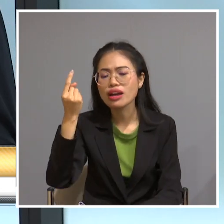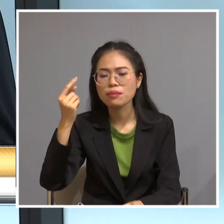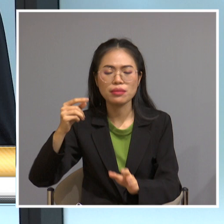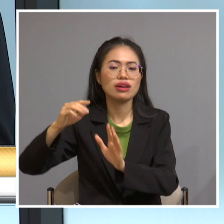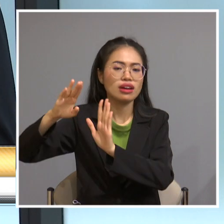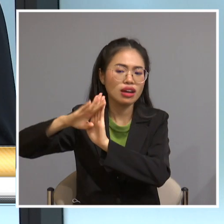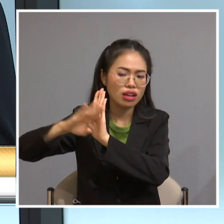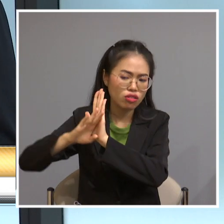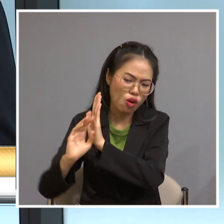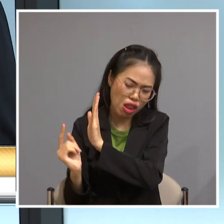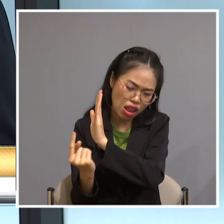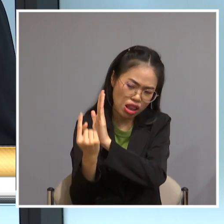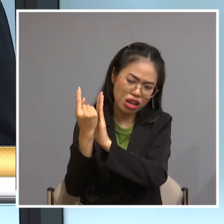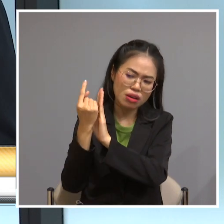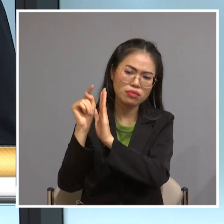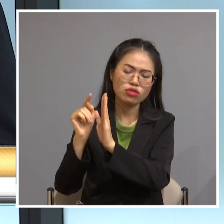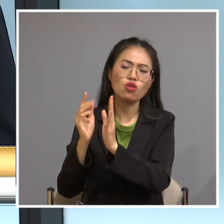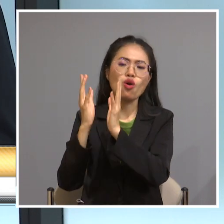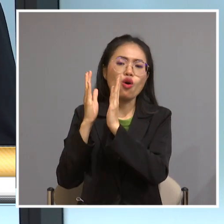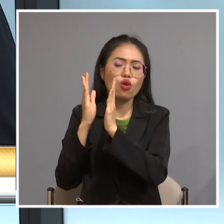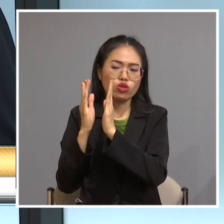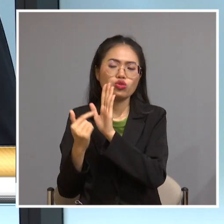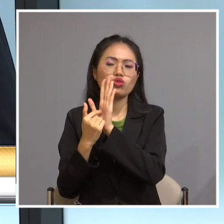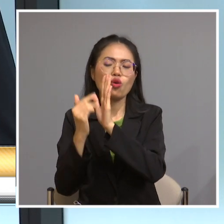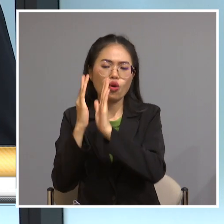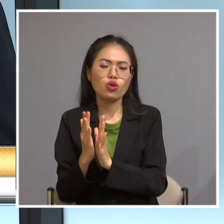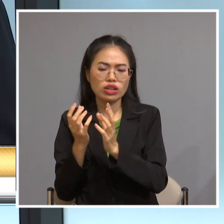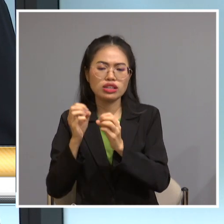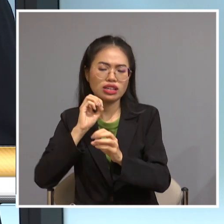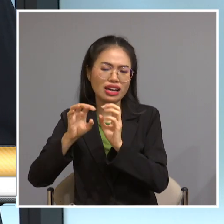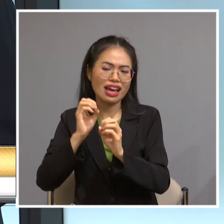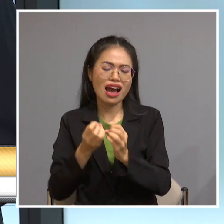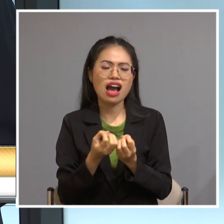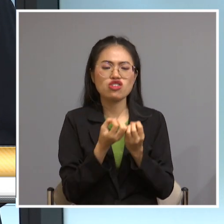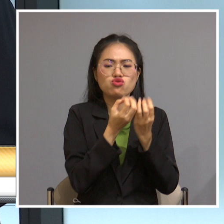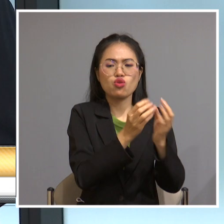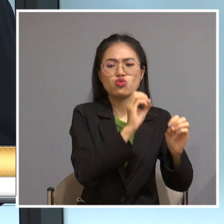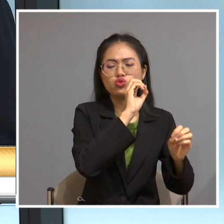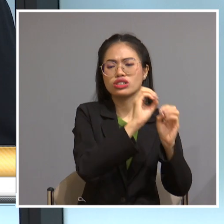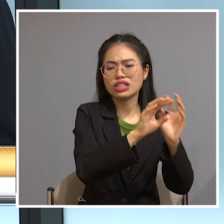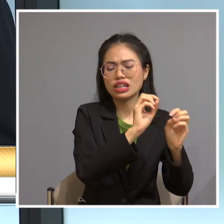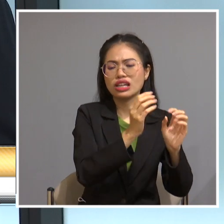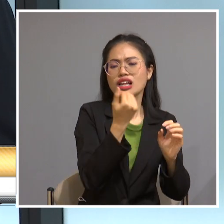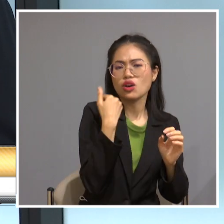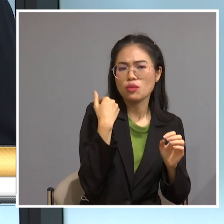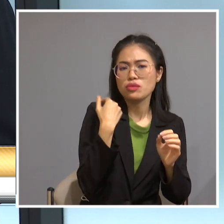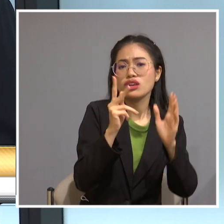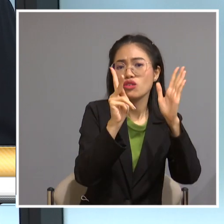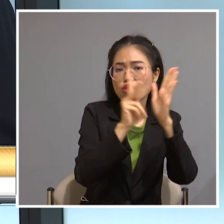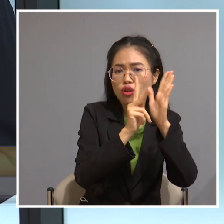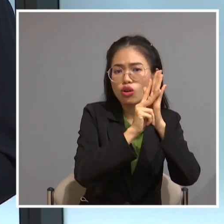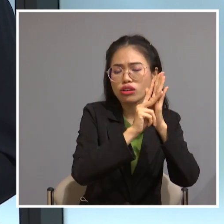ึงการภาบหังทีการพูดถงการเบลรceptions